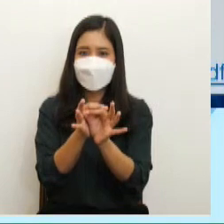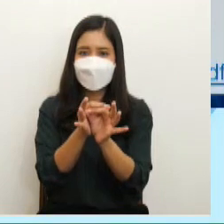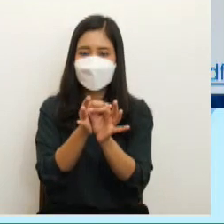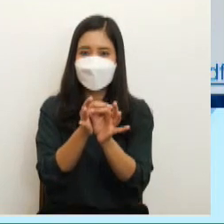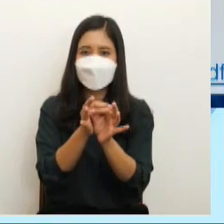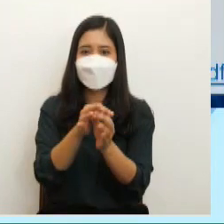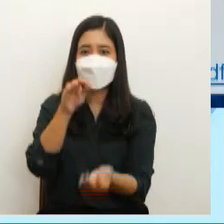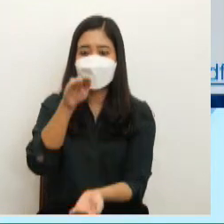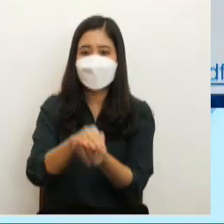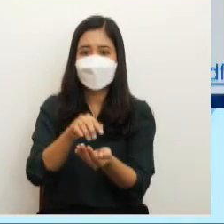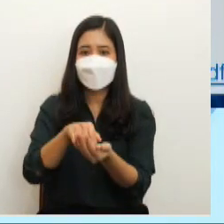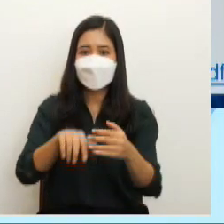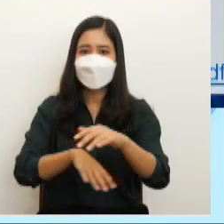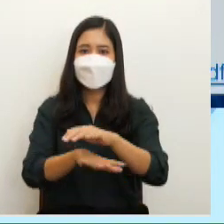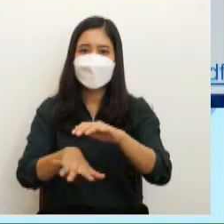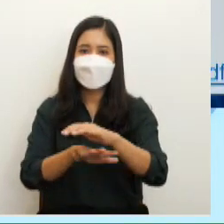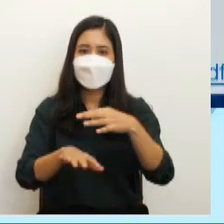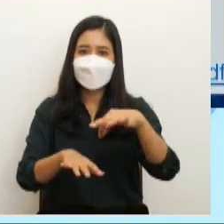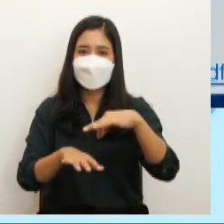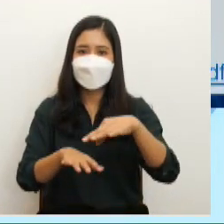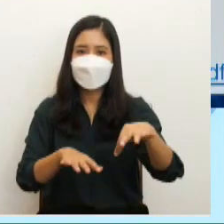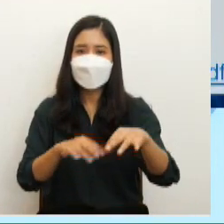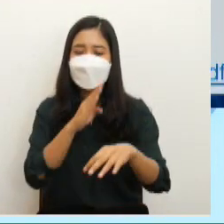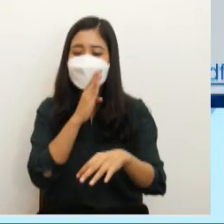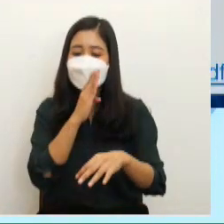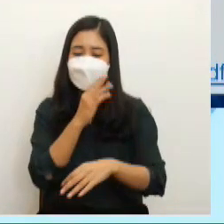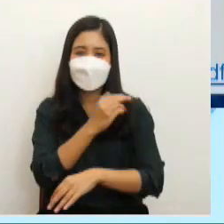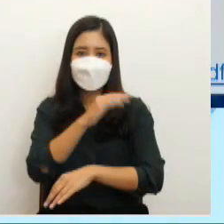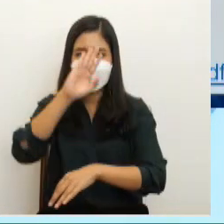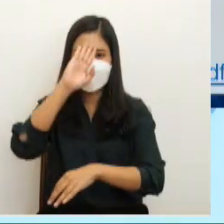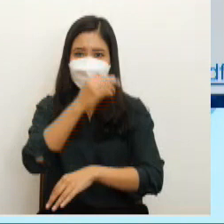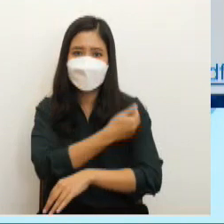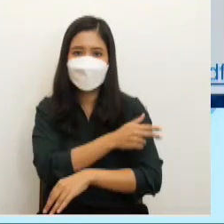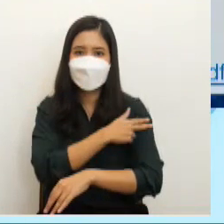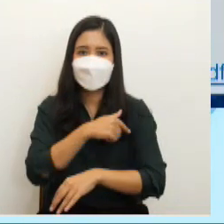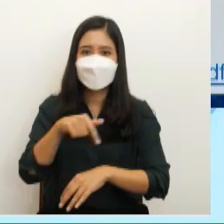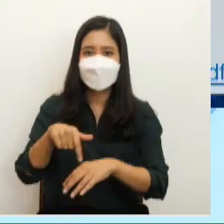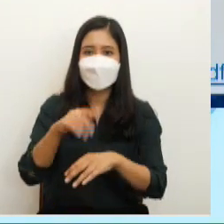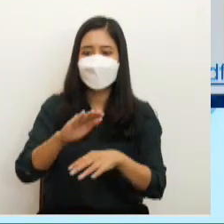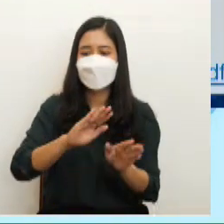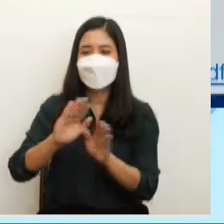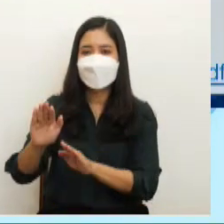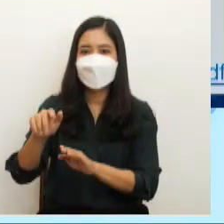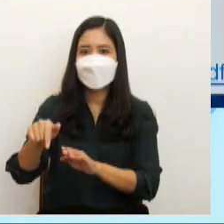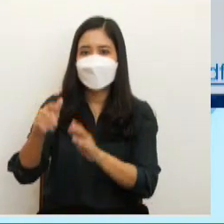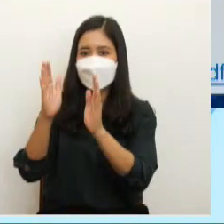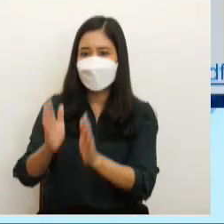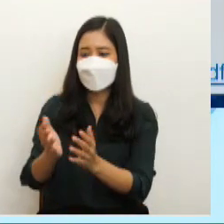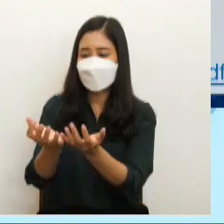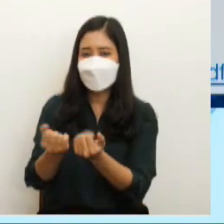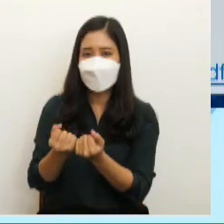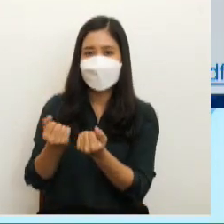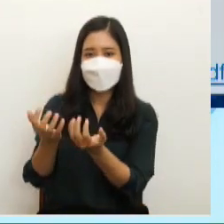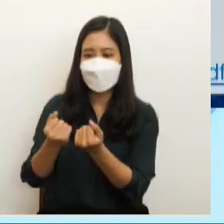จะไปยื่นเรื่องได้นั้นถ้าผู้ป่วยไม่สามารถไปได้แล้วเนี่ยนะครับหรือคุณครูบุคลากรทางการศึกษาก็คือผู้ที่ได้รับมอบอำนาจ